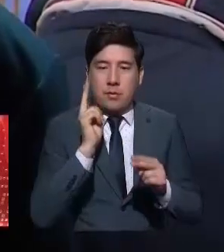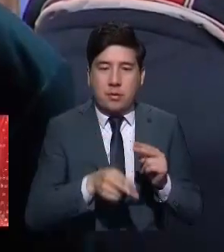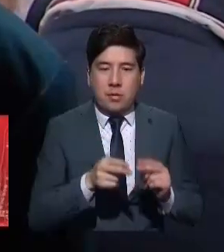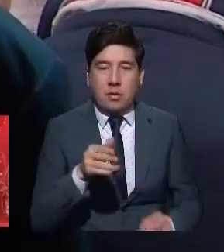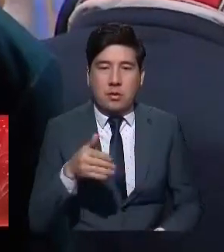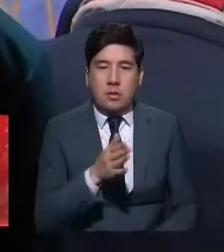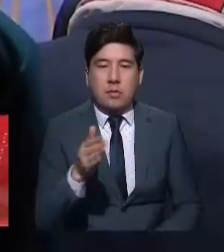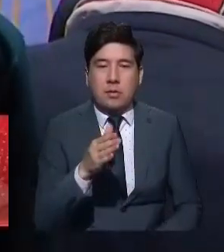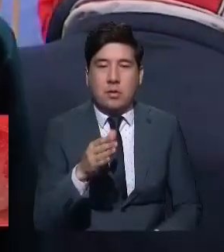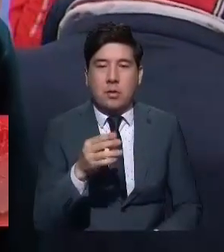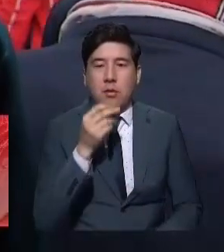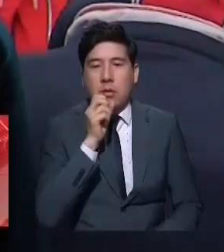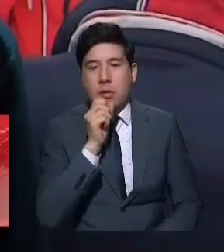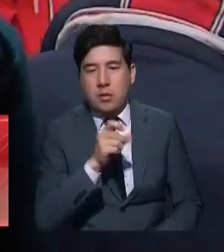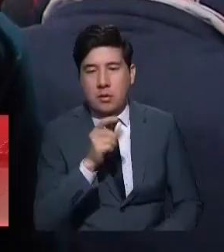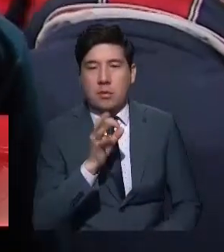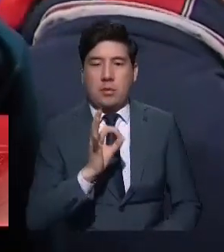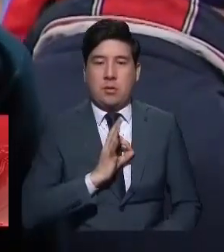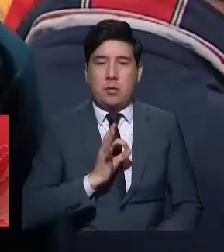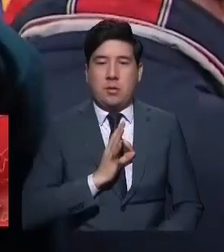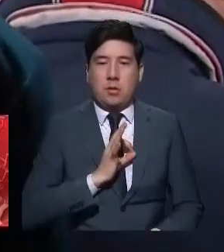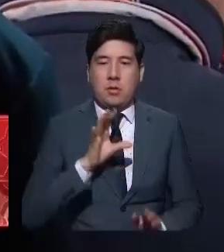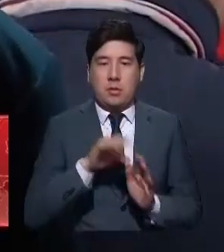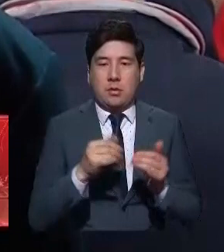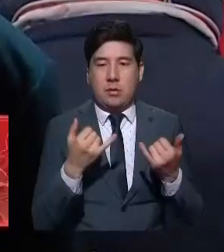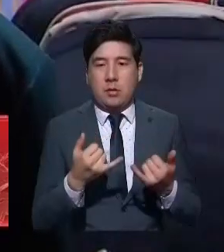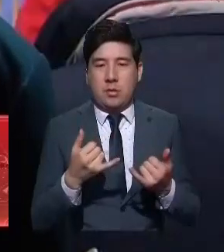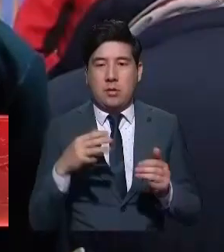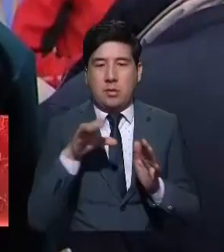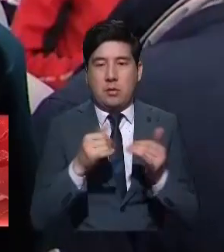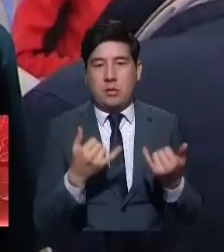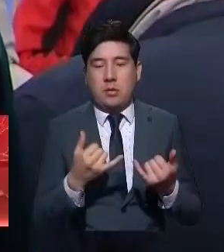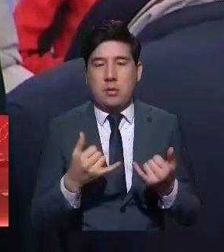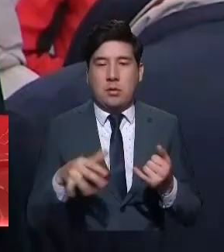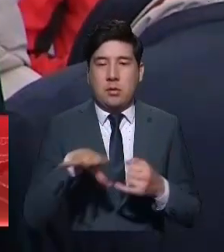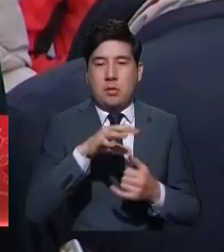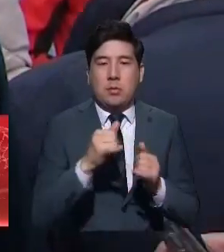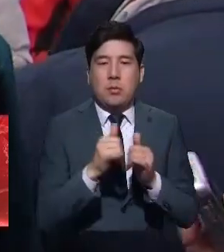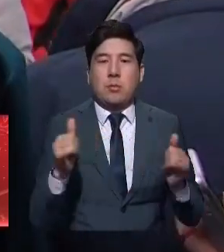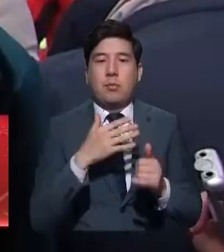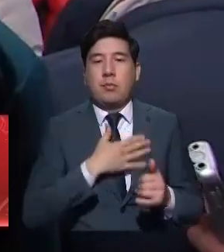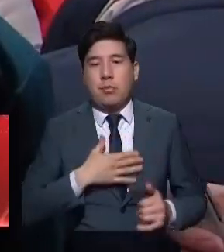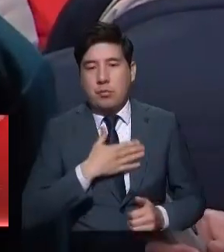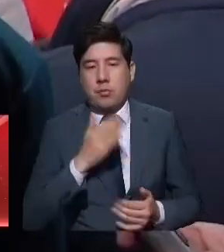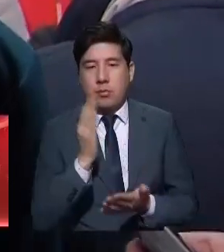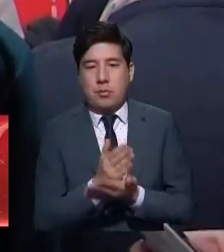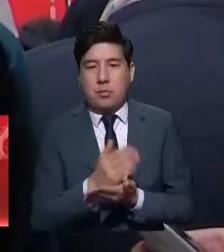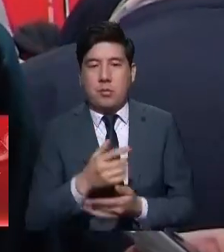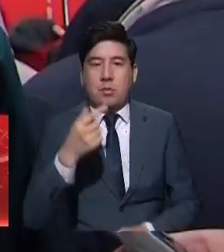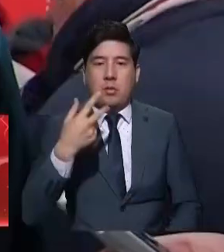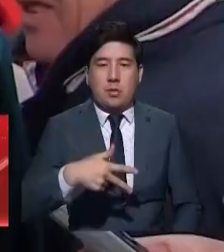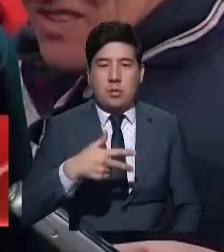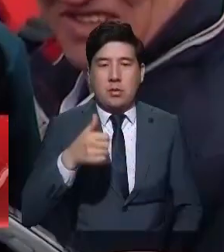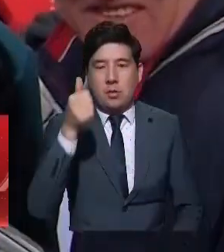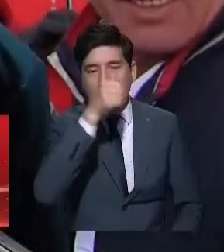рывок на золотую медаль. Поэтому даже здесь сегодня есть большие переживания, несмотря на то, что 30 лет прошло. И я